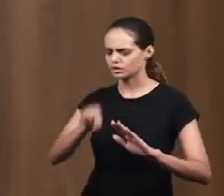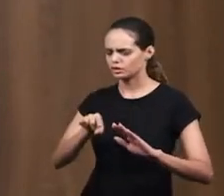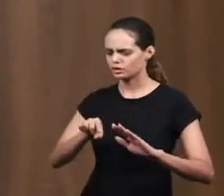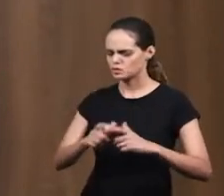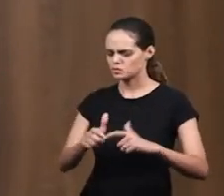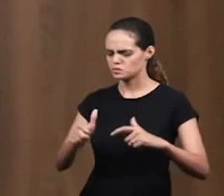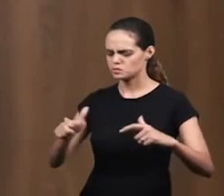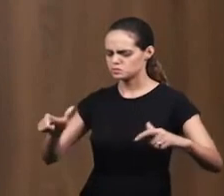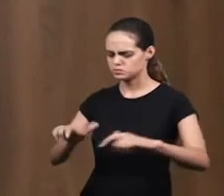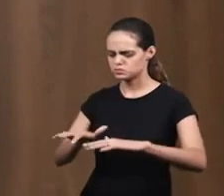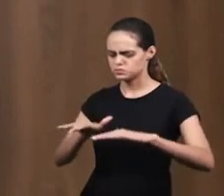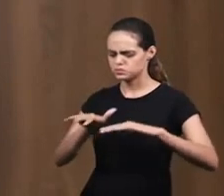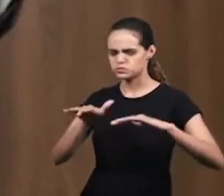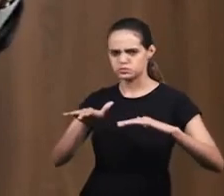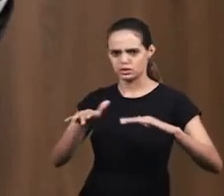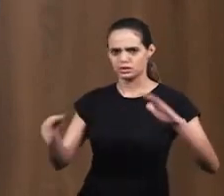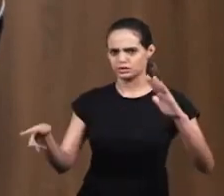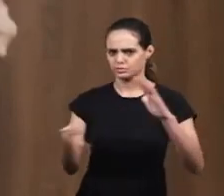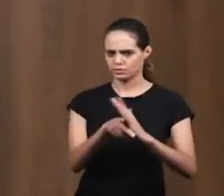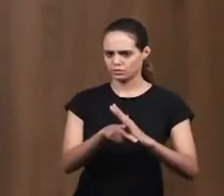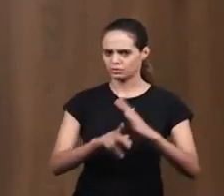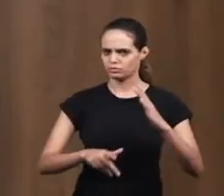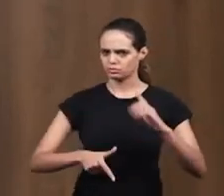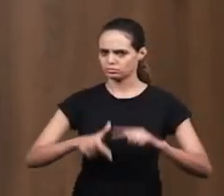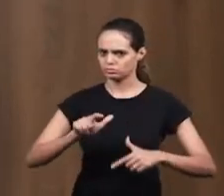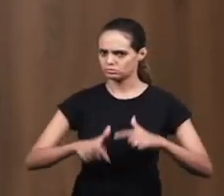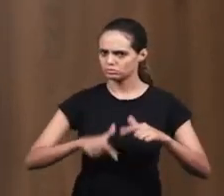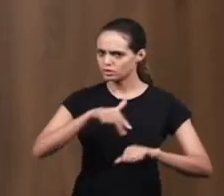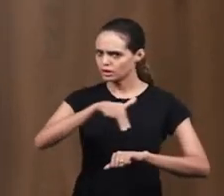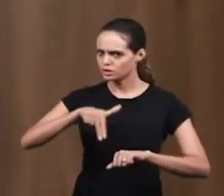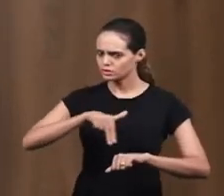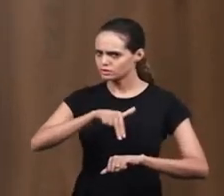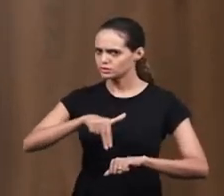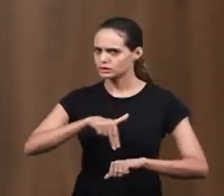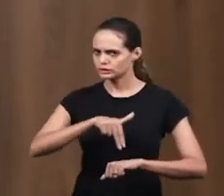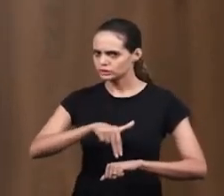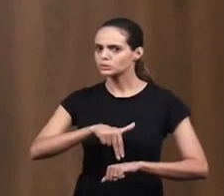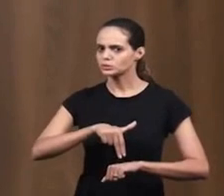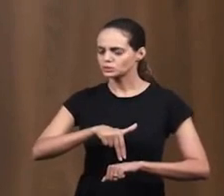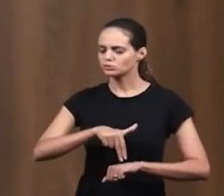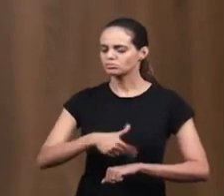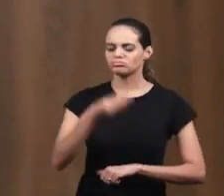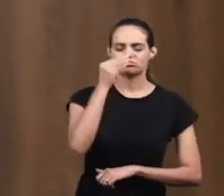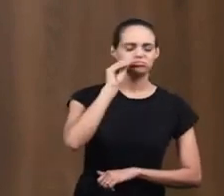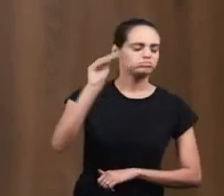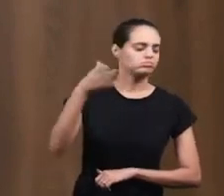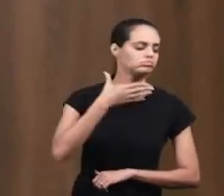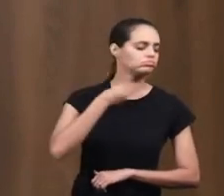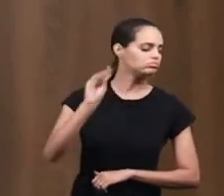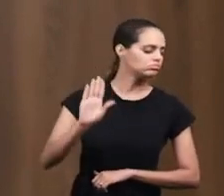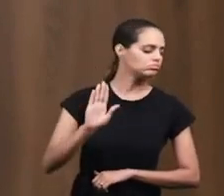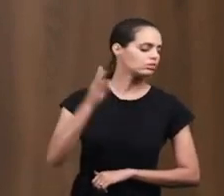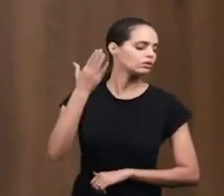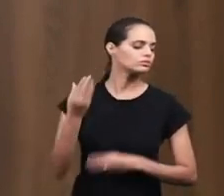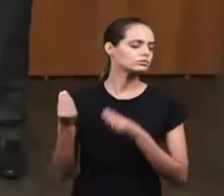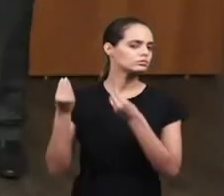dieselbe Volksmenge, das waren die Seinen aus seiner Nation, diese verrieten und übergaben den